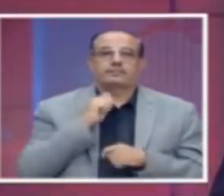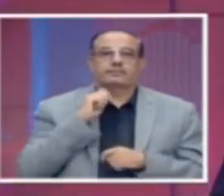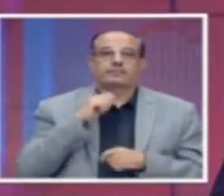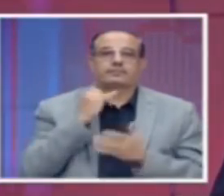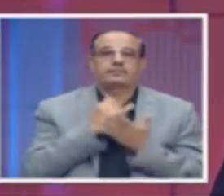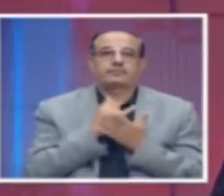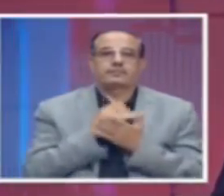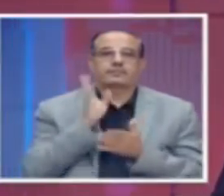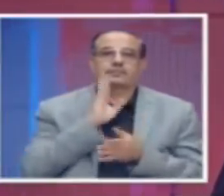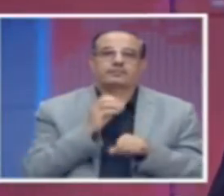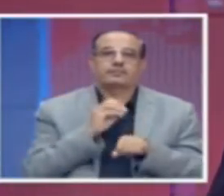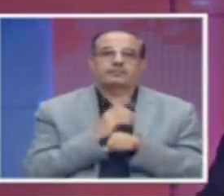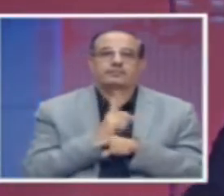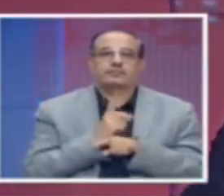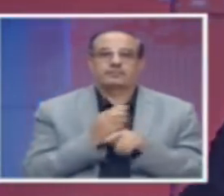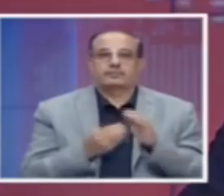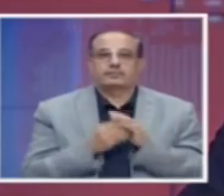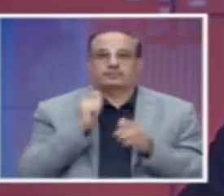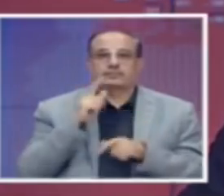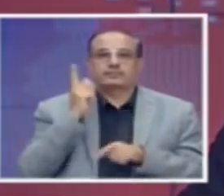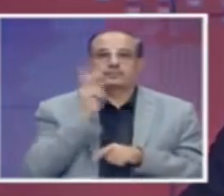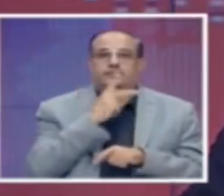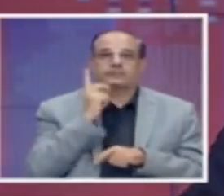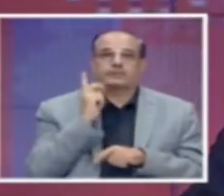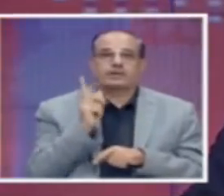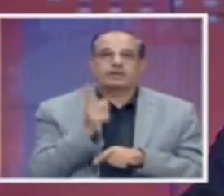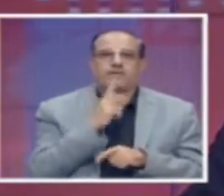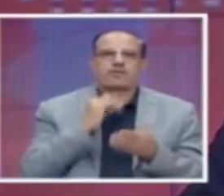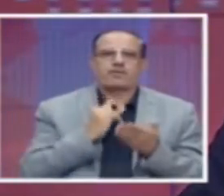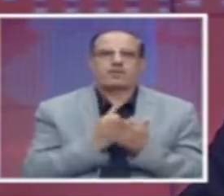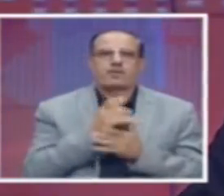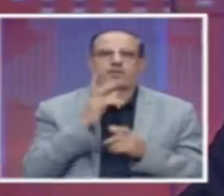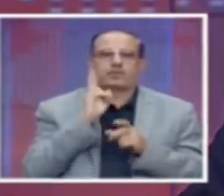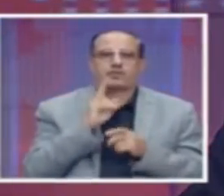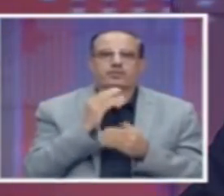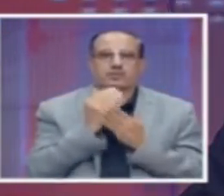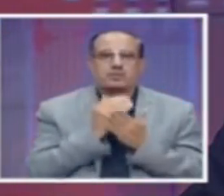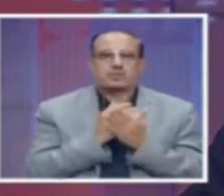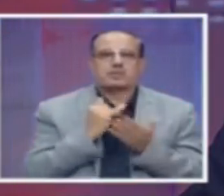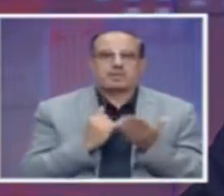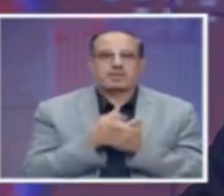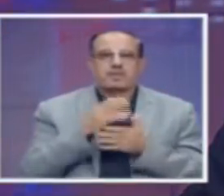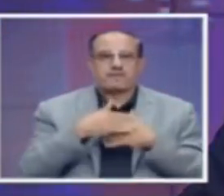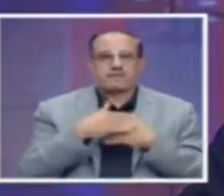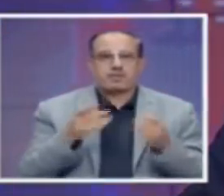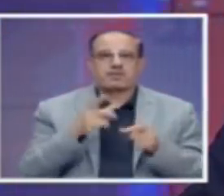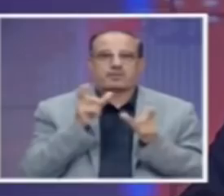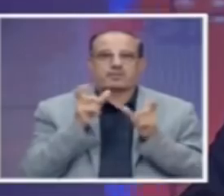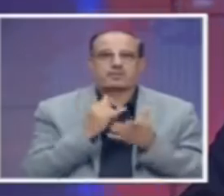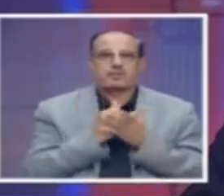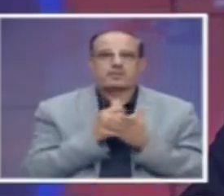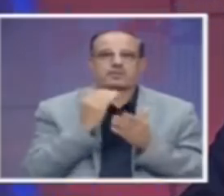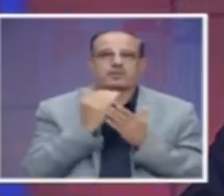يواصل المحافظون ومسؤول التعليم بالمحافظات جولاتهم بالمدارس المختلفة للوقوف على انتظام العملية التعليمية، كما